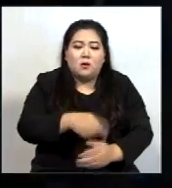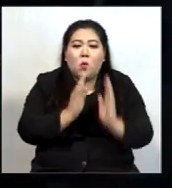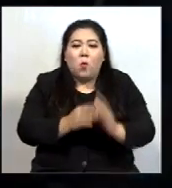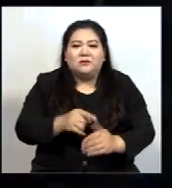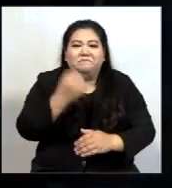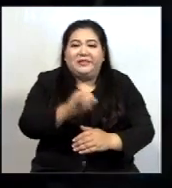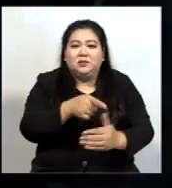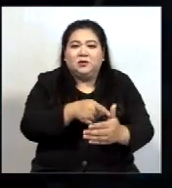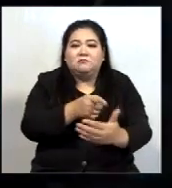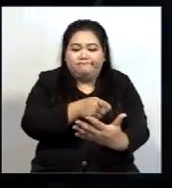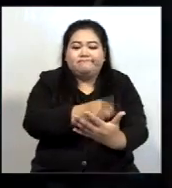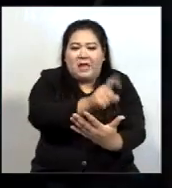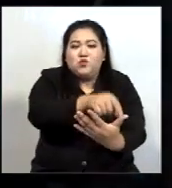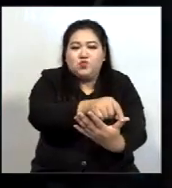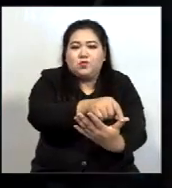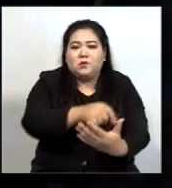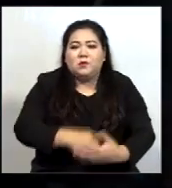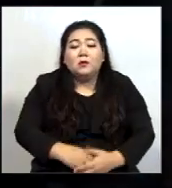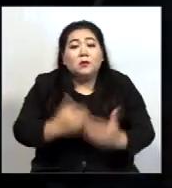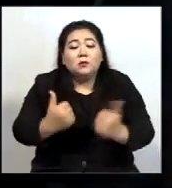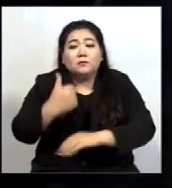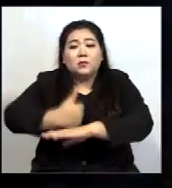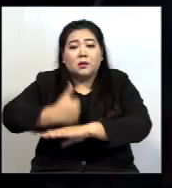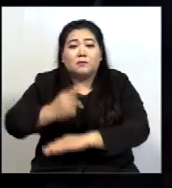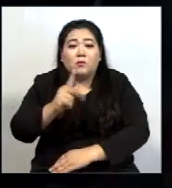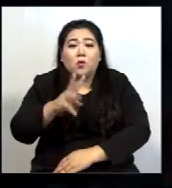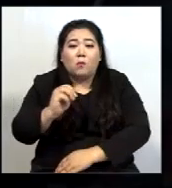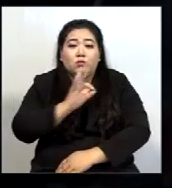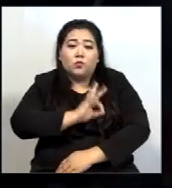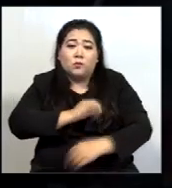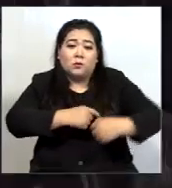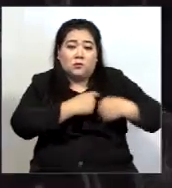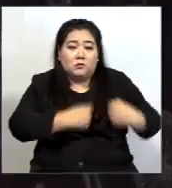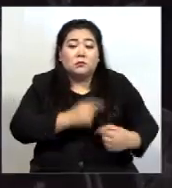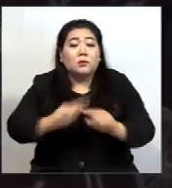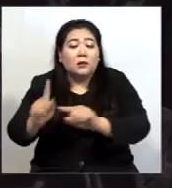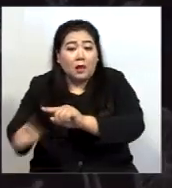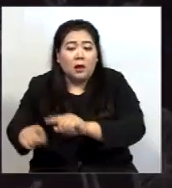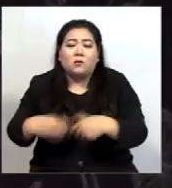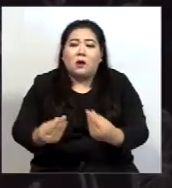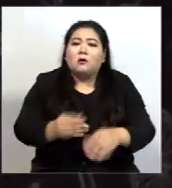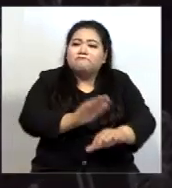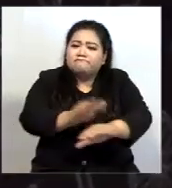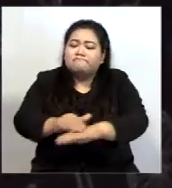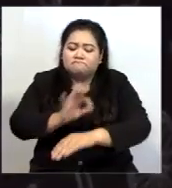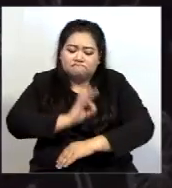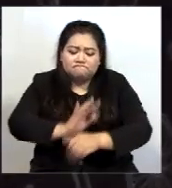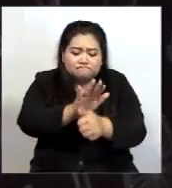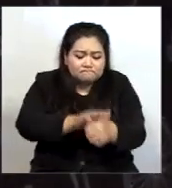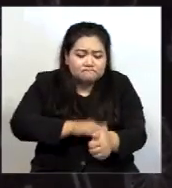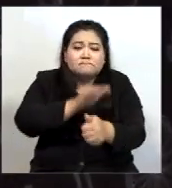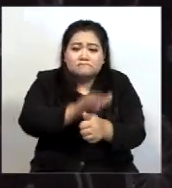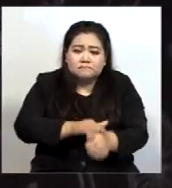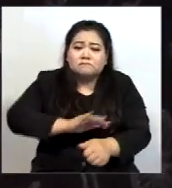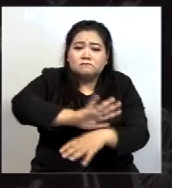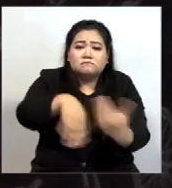ภูมิวงรจิตอธิบดีกรมสุขภาพจิตก็เดินทางเข้าไปเยี่ยมผู้ได้รับบาดเจ็บพร้อมทั้งให้การเยียวยาสภาพจิตใจผู้ที่ได้รับผล